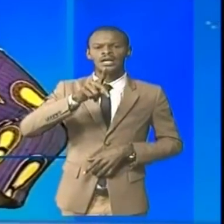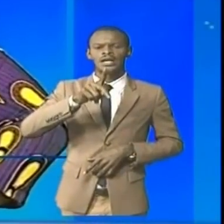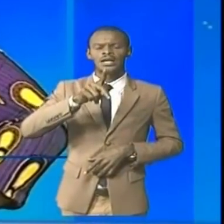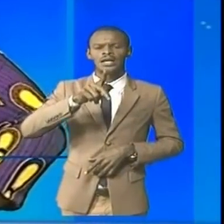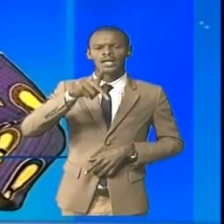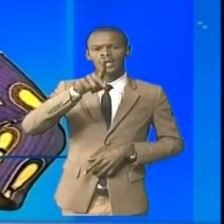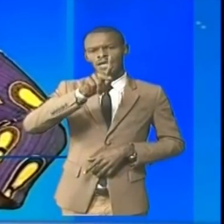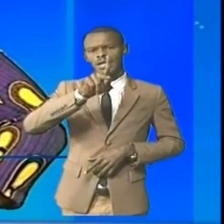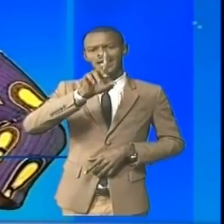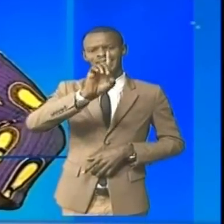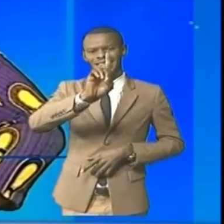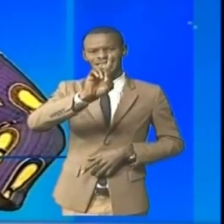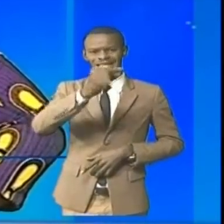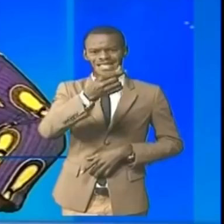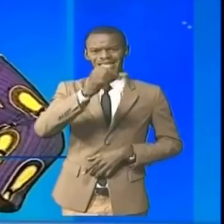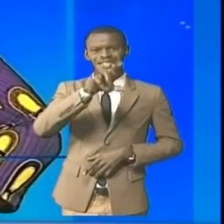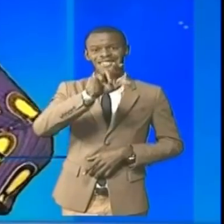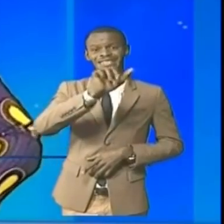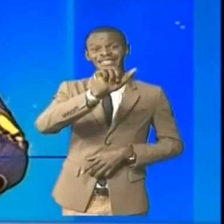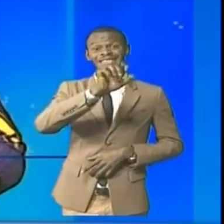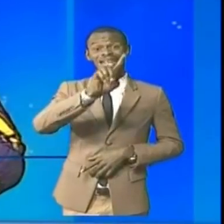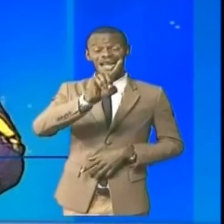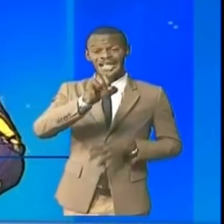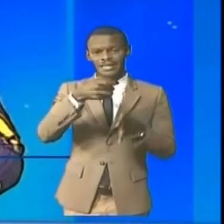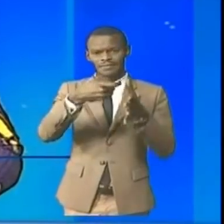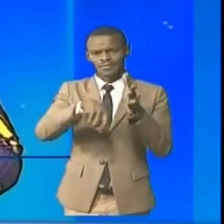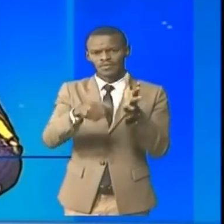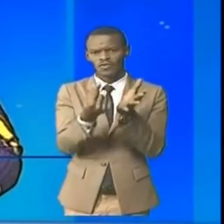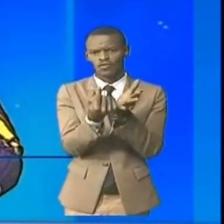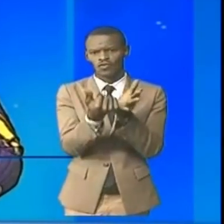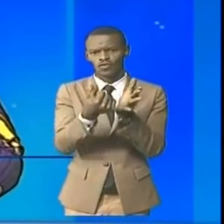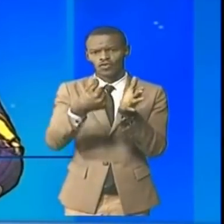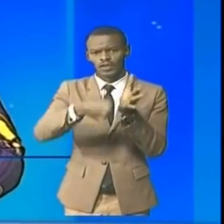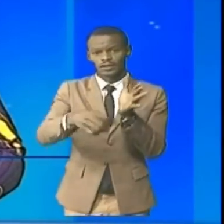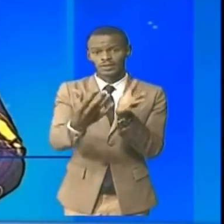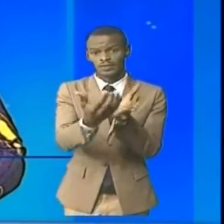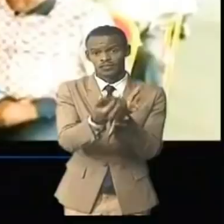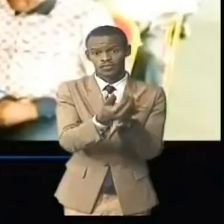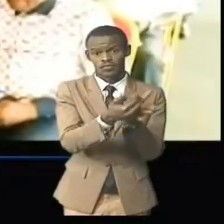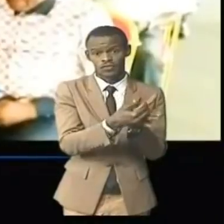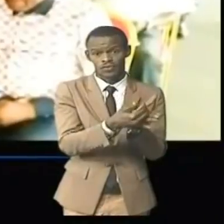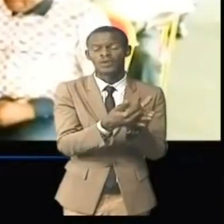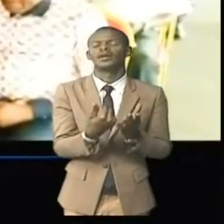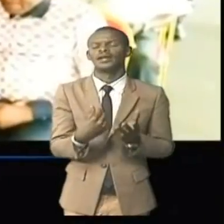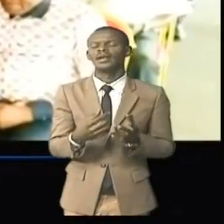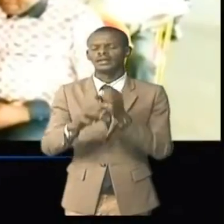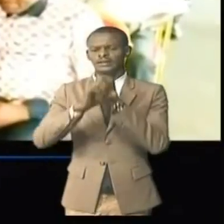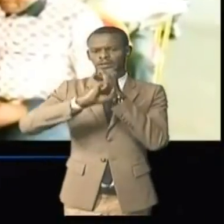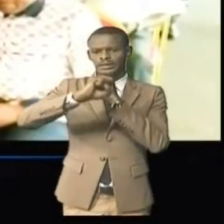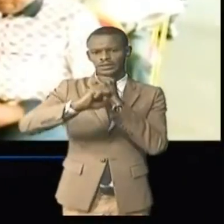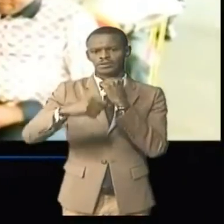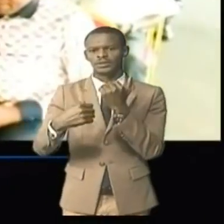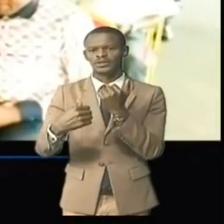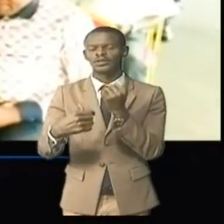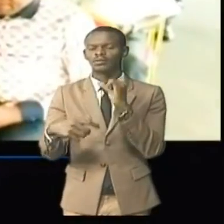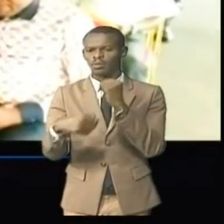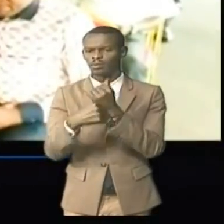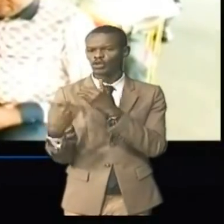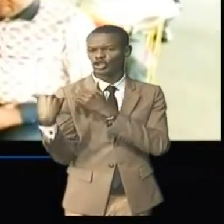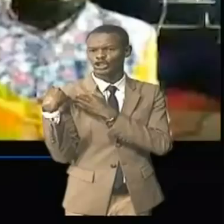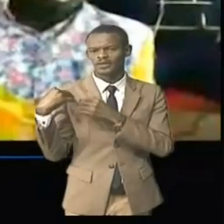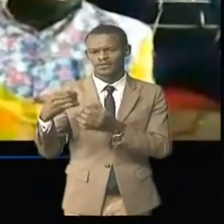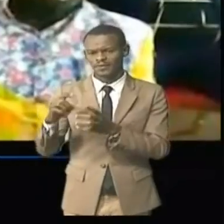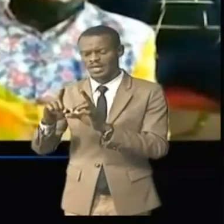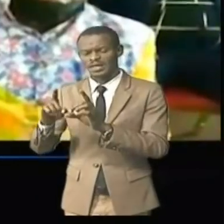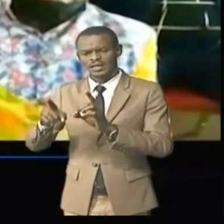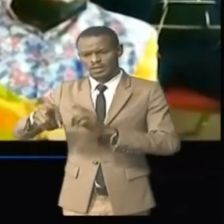la mobilisation des recettes fiscales. Le commentaire dans ces images. C'est dans la salle de réunion du gouvernorat de la province du Kwilu